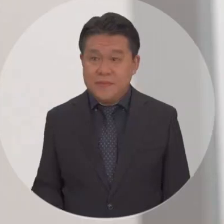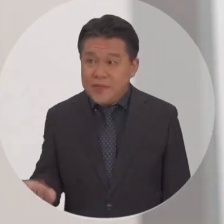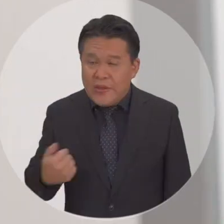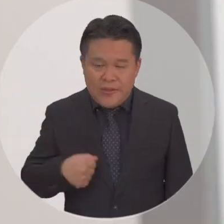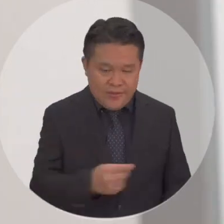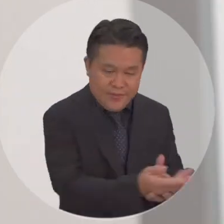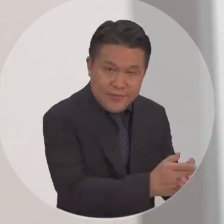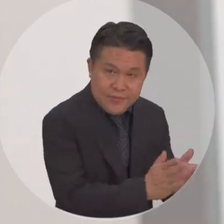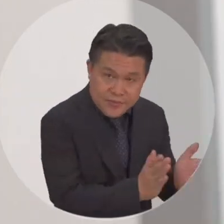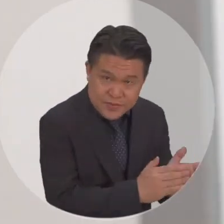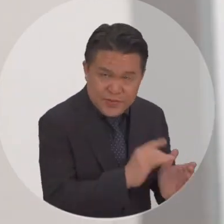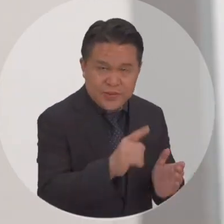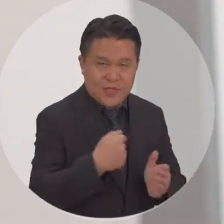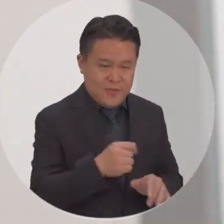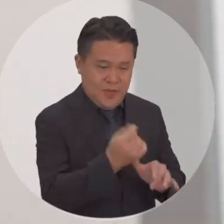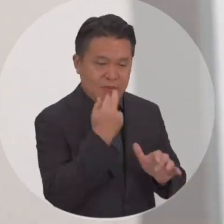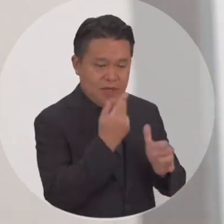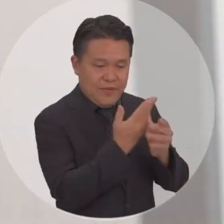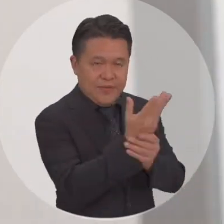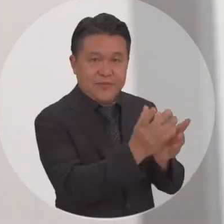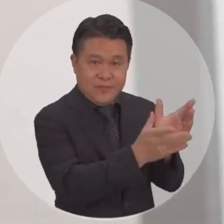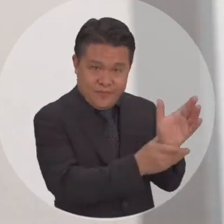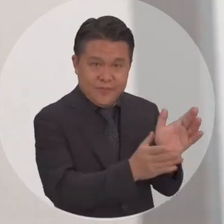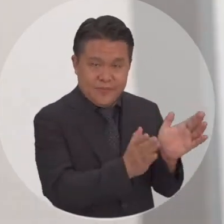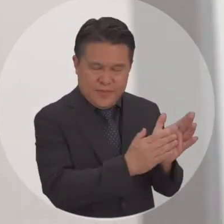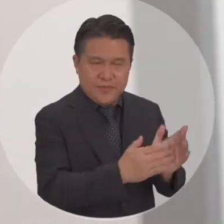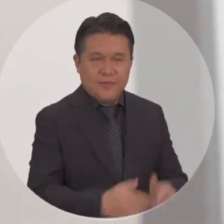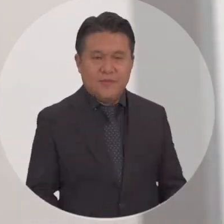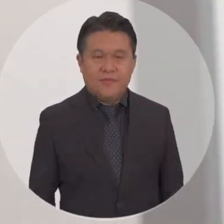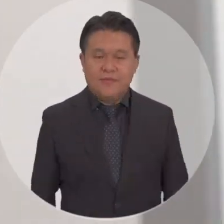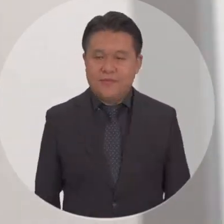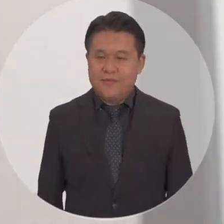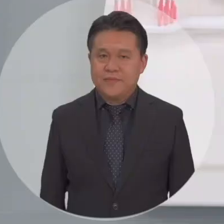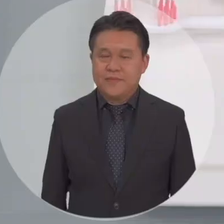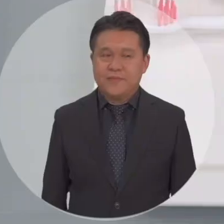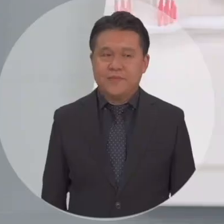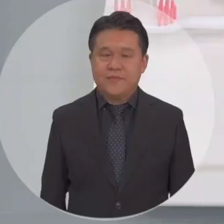진행 전 손을 씻고 일회용 장갑을 손에 낍니다.